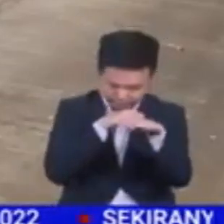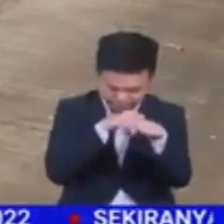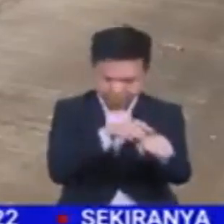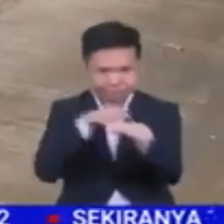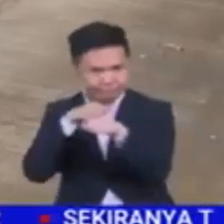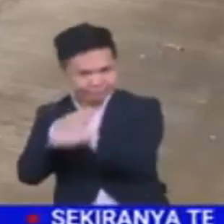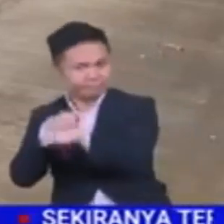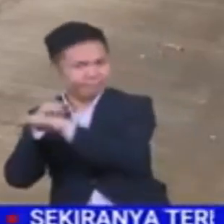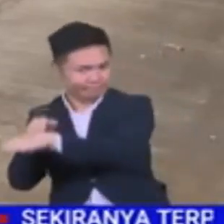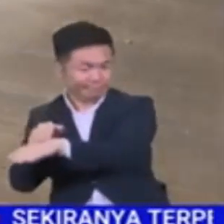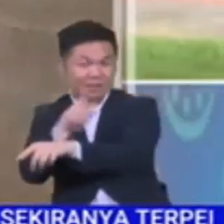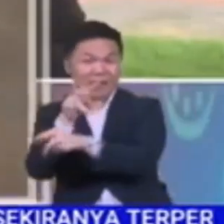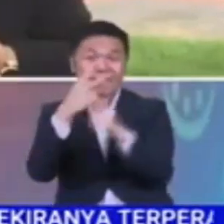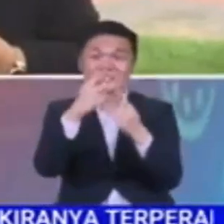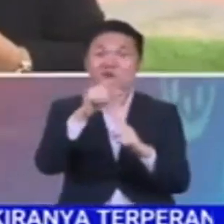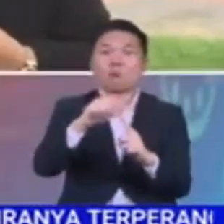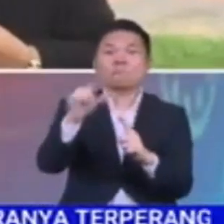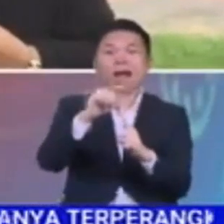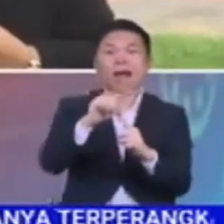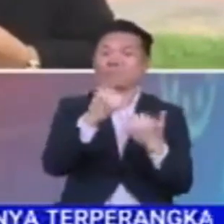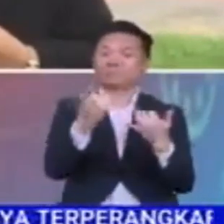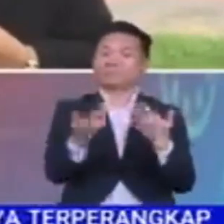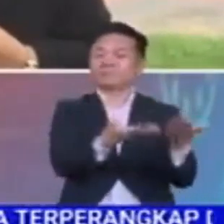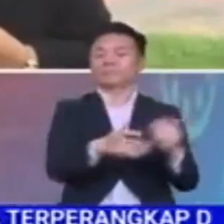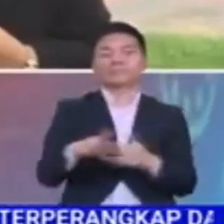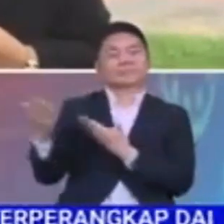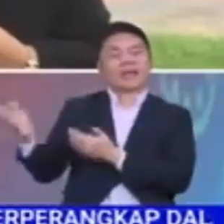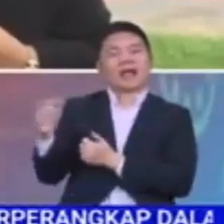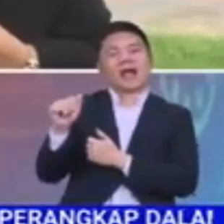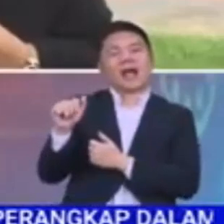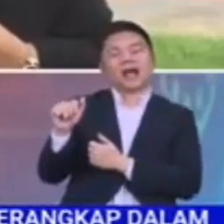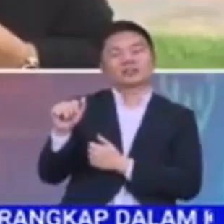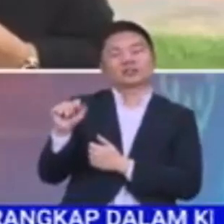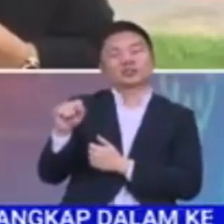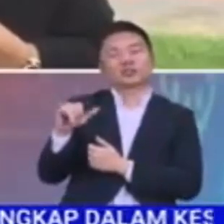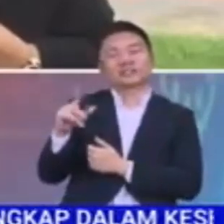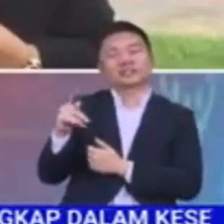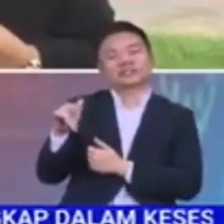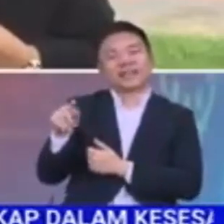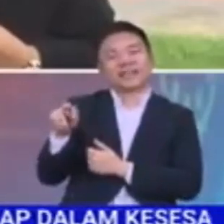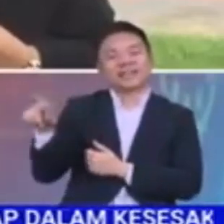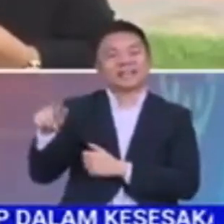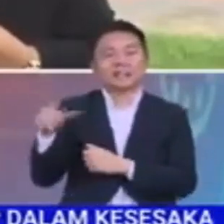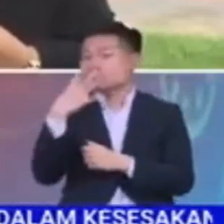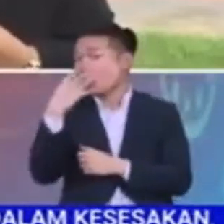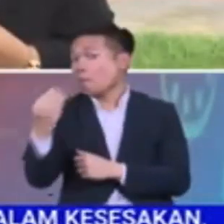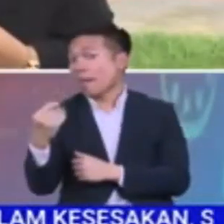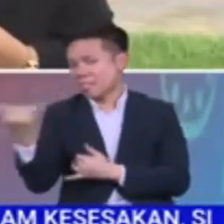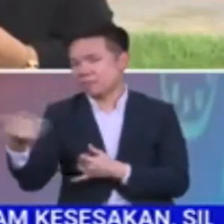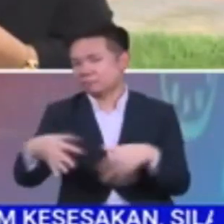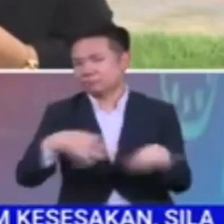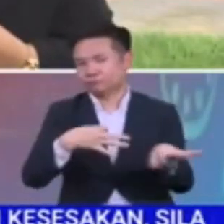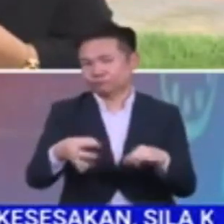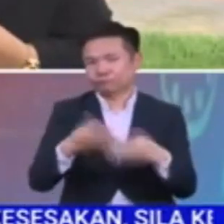Sekian saja daripada Plaza Tol Gombak. Kita bersama Nora Shikin di RNR Seremban arah selatan. Silakan.